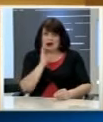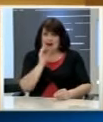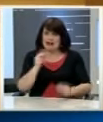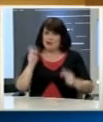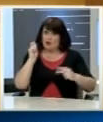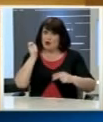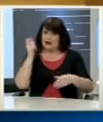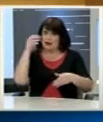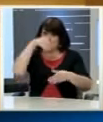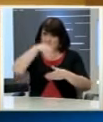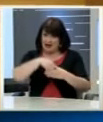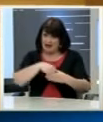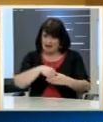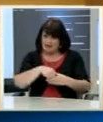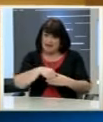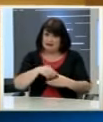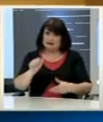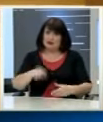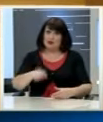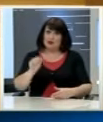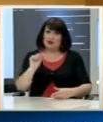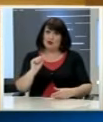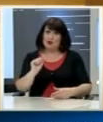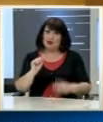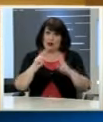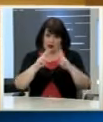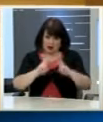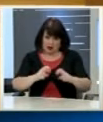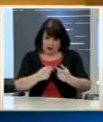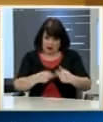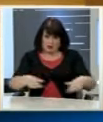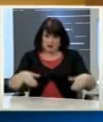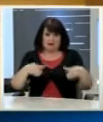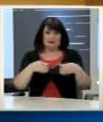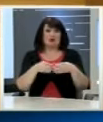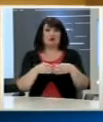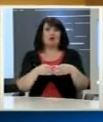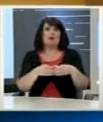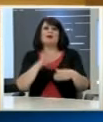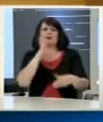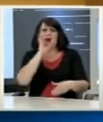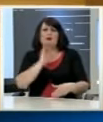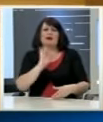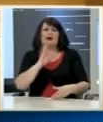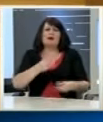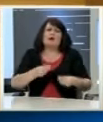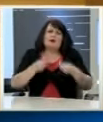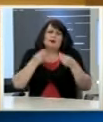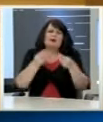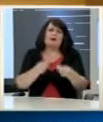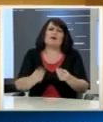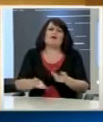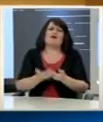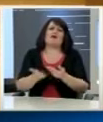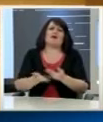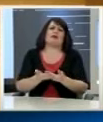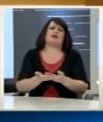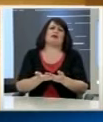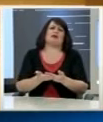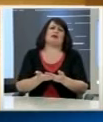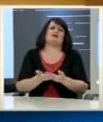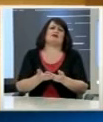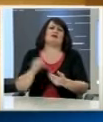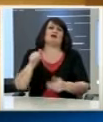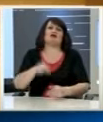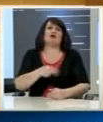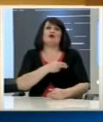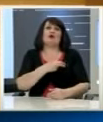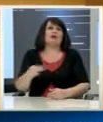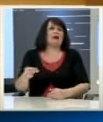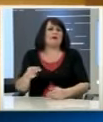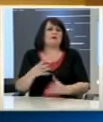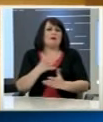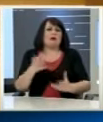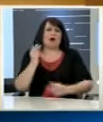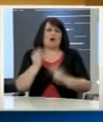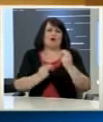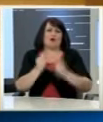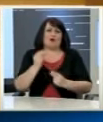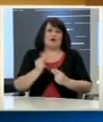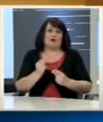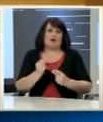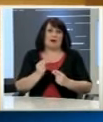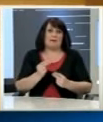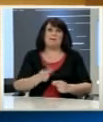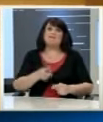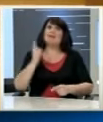παρέμβαση και αν μπορεί η εξεταστική επιτροπη επιτροπή πράγματι να συνεισφέρει κάτι σε μία υπόθεση άκρος προβληματική ναι δεν είναι απλή υπόθεση συμφωνώ κύριε